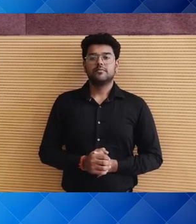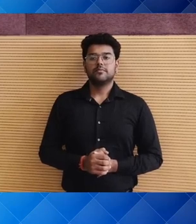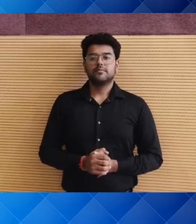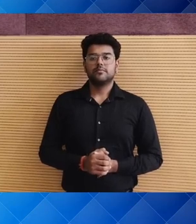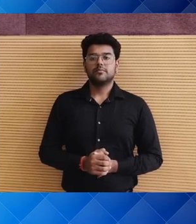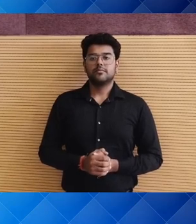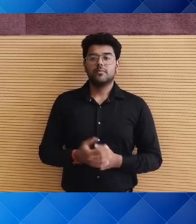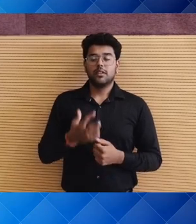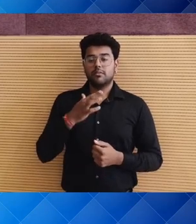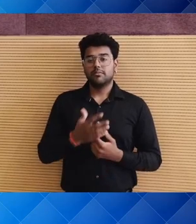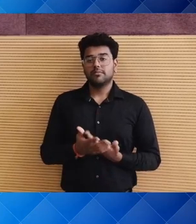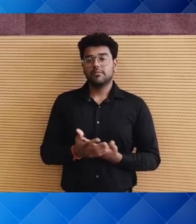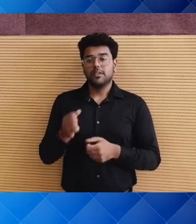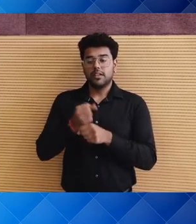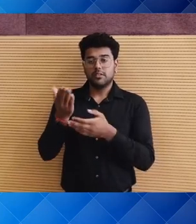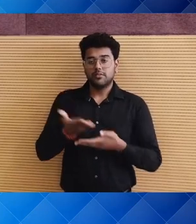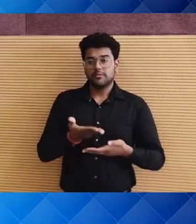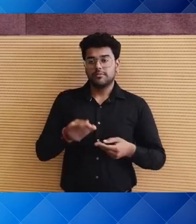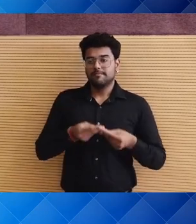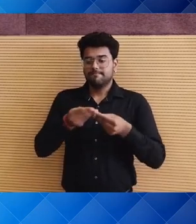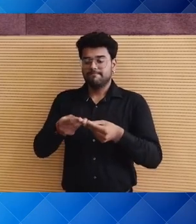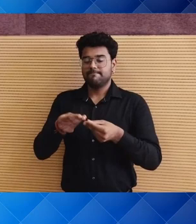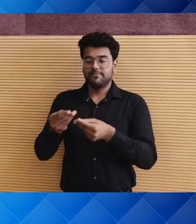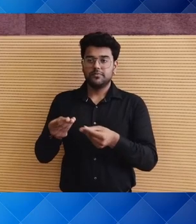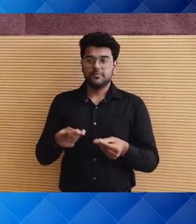समस्त अतिथियों को उसकी प्रति देते हुए